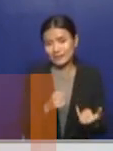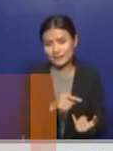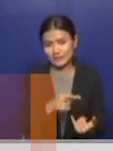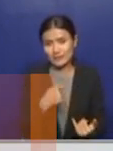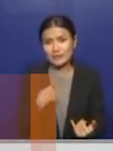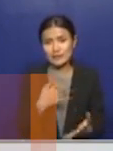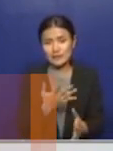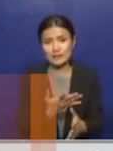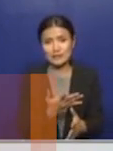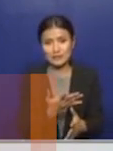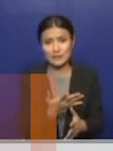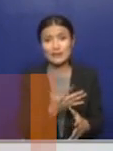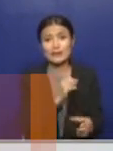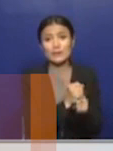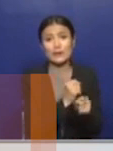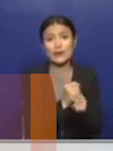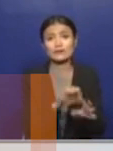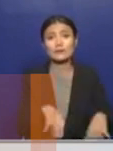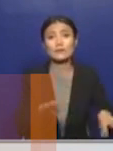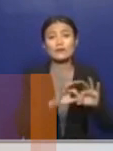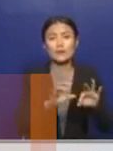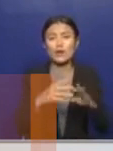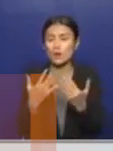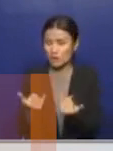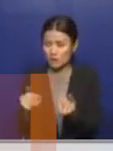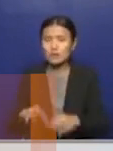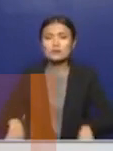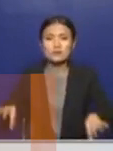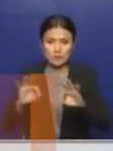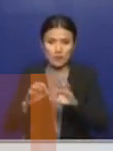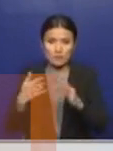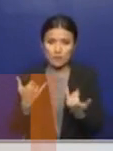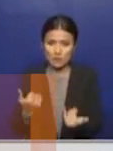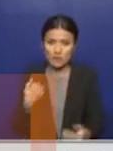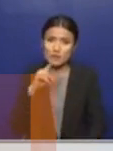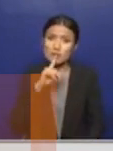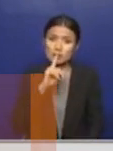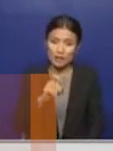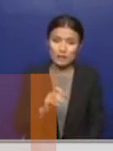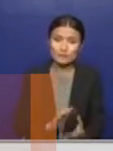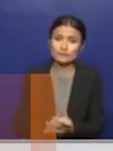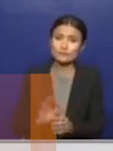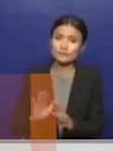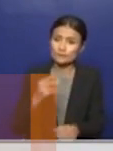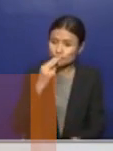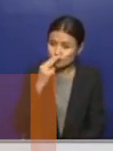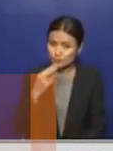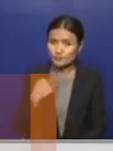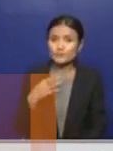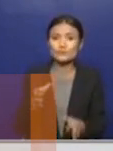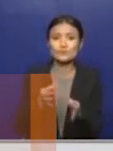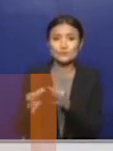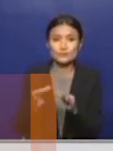าตปรึกษาหารือท่านประธานว่าผมขออนุญาตตั้งคำถามฝ่ายเดียว คืออย่างนี้ครับท่านวิโรจน์ครับ